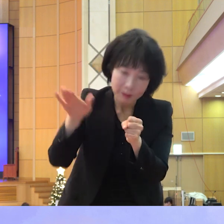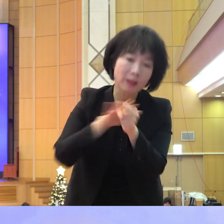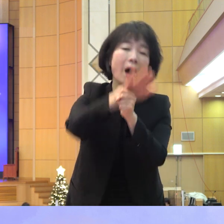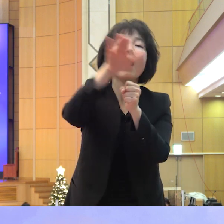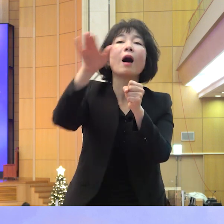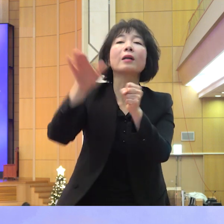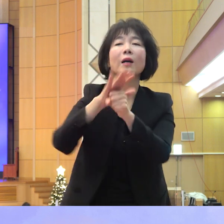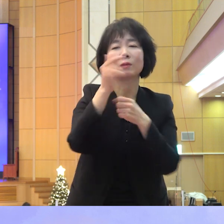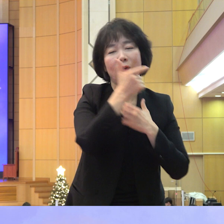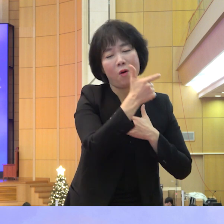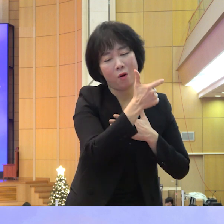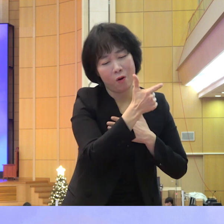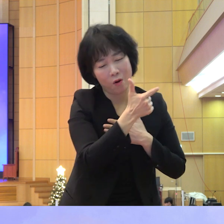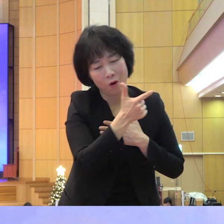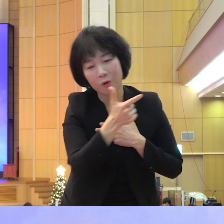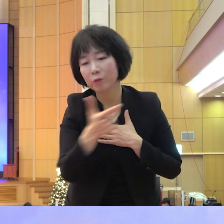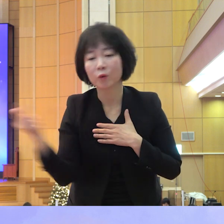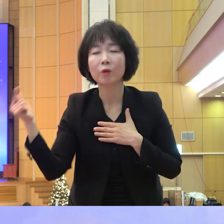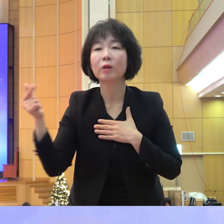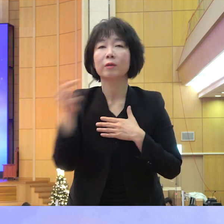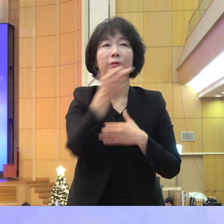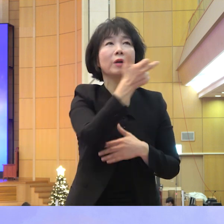주님 사랑 너무